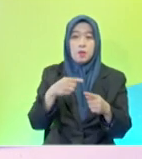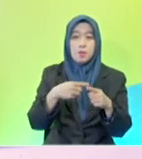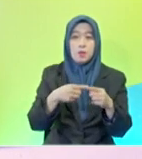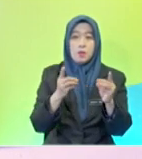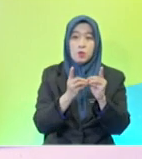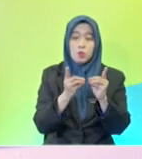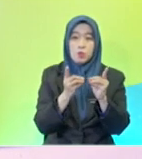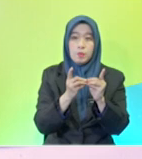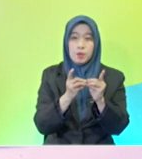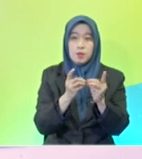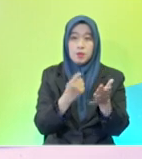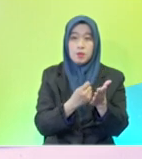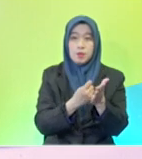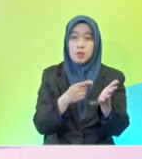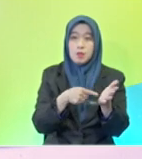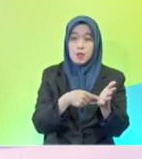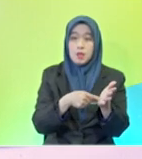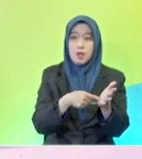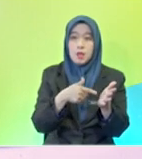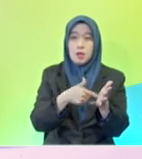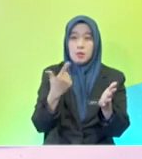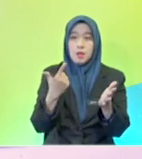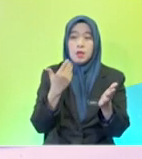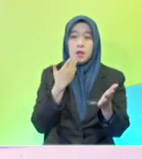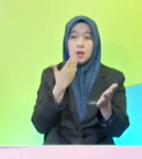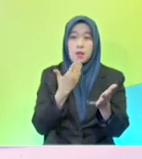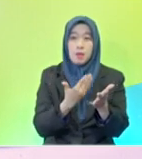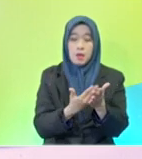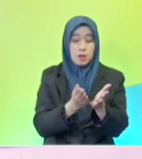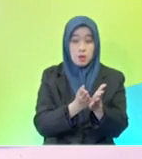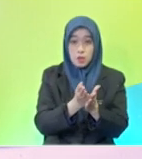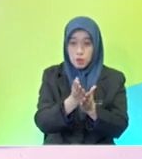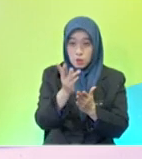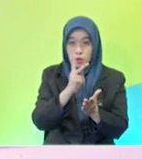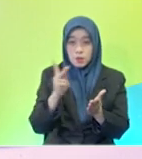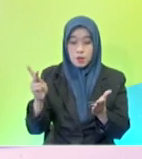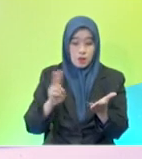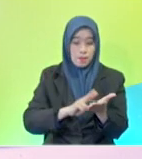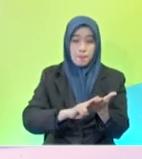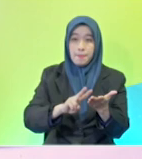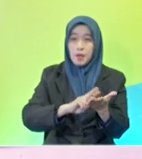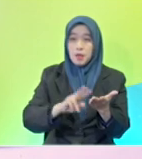waqaf sad lam ya, adalah lebih baik meneruskan bacaan.